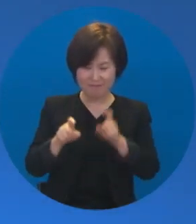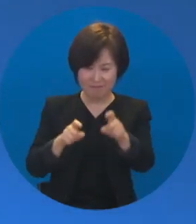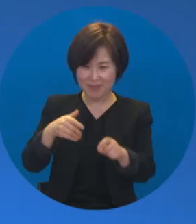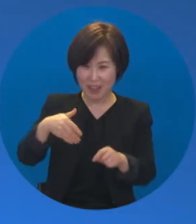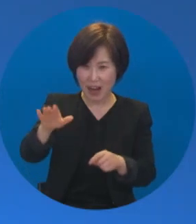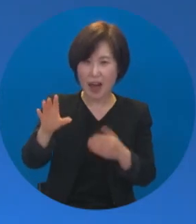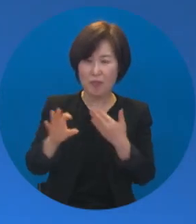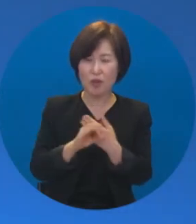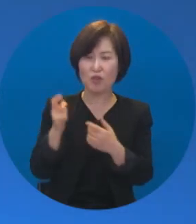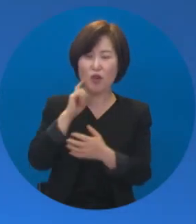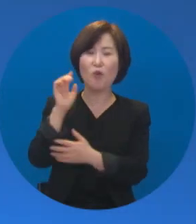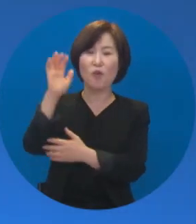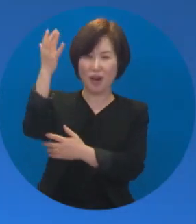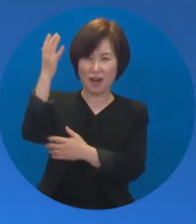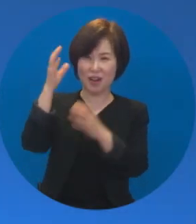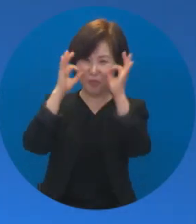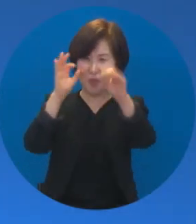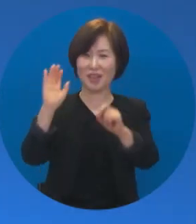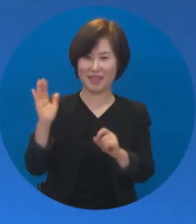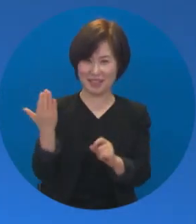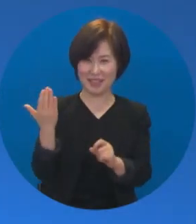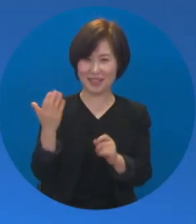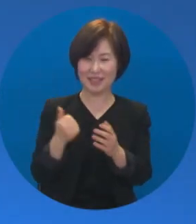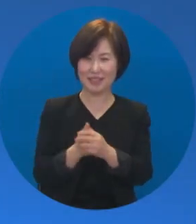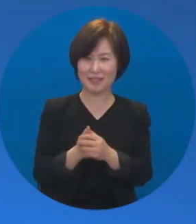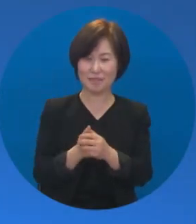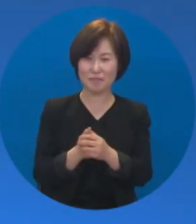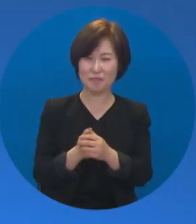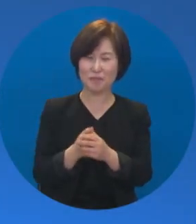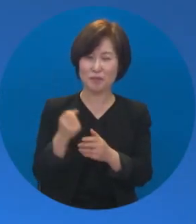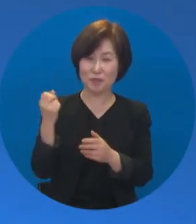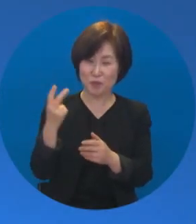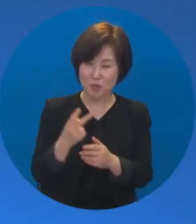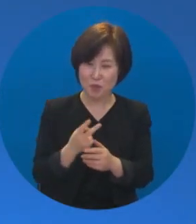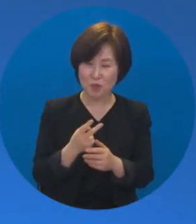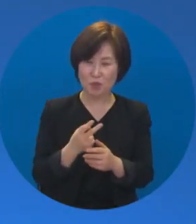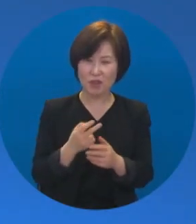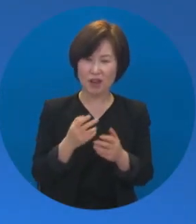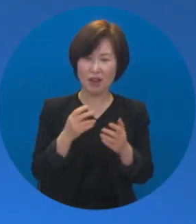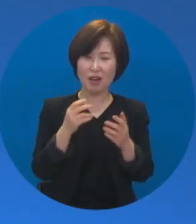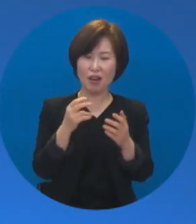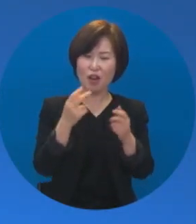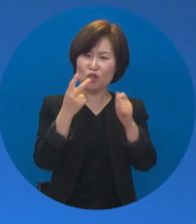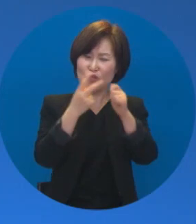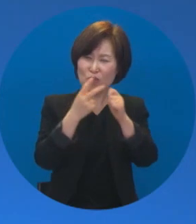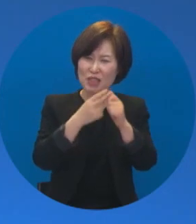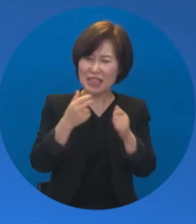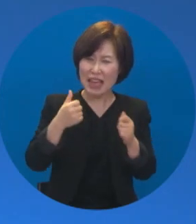거. 그리고 제가 이 곡의 브릿지는 둘째 아이를 유산하고 만들었어요.